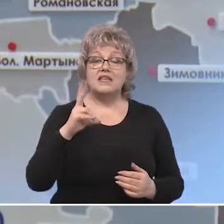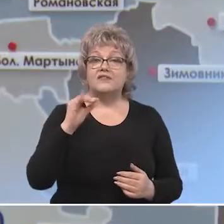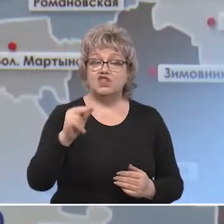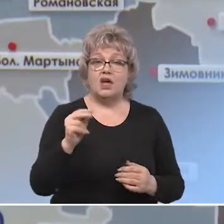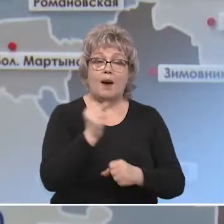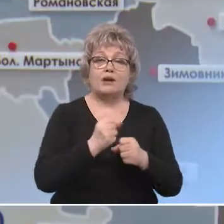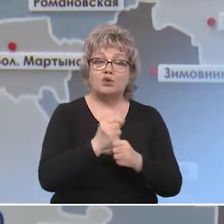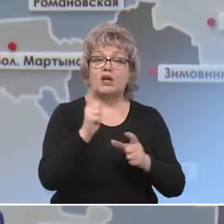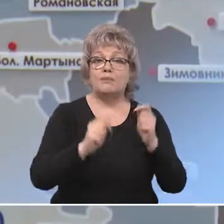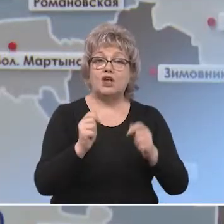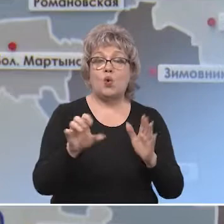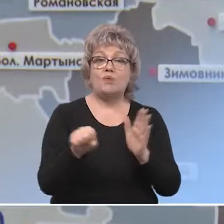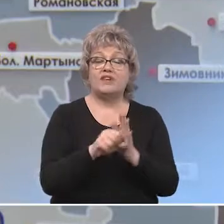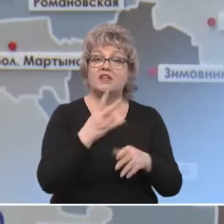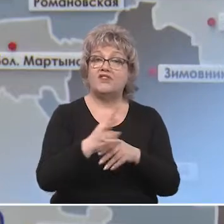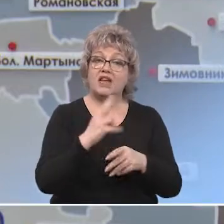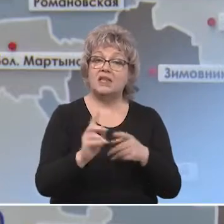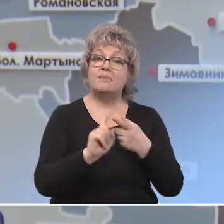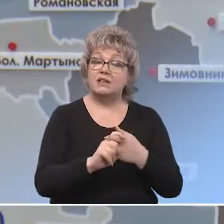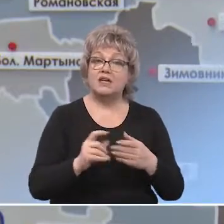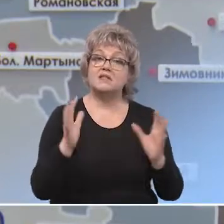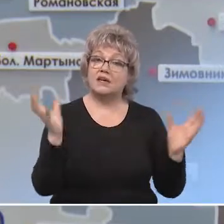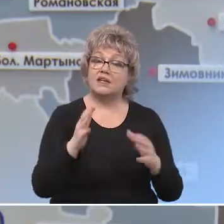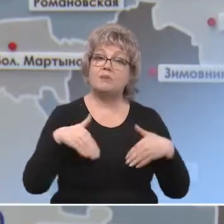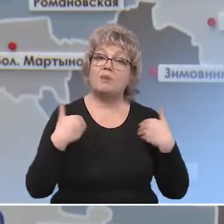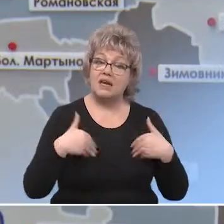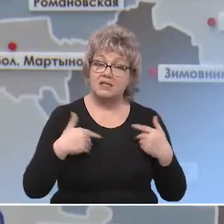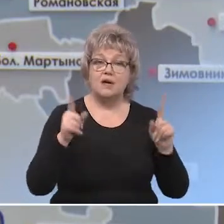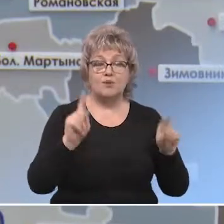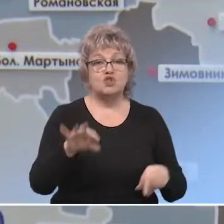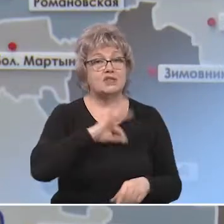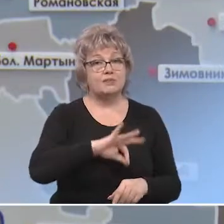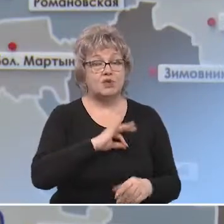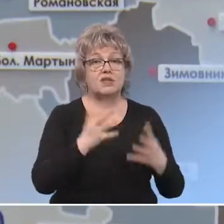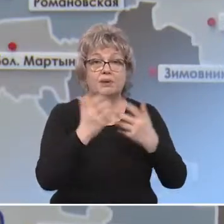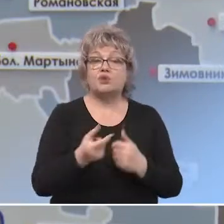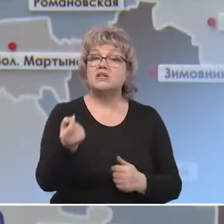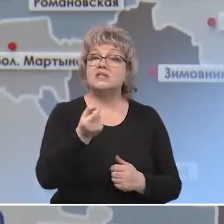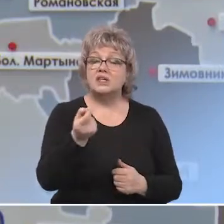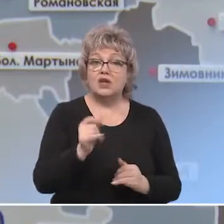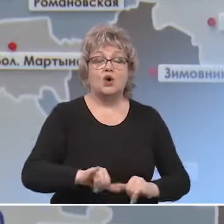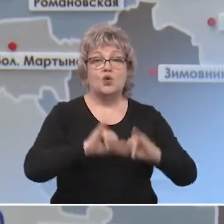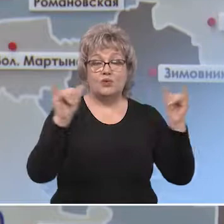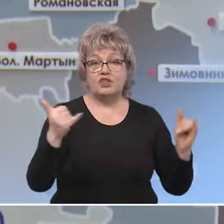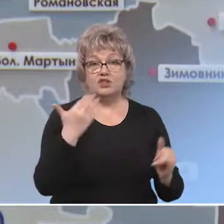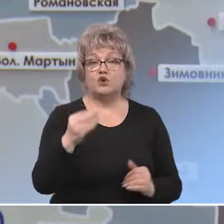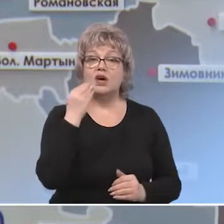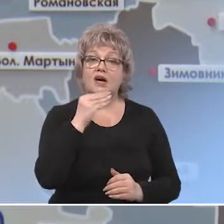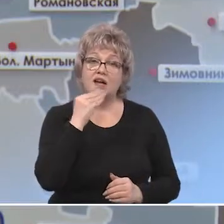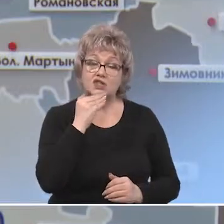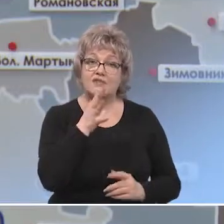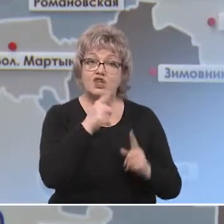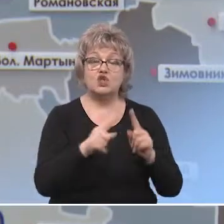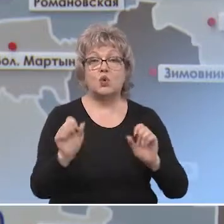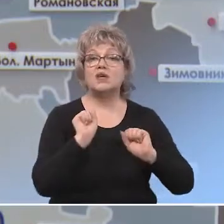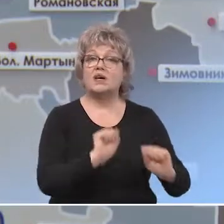СВЧ-обработка молока убивает вредные бактерии, но сохраняет полезные. Также может использоваться для обработки зерна, увеличивая его